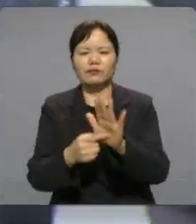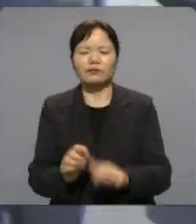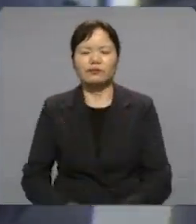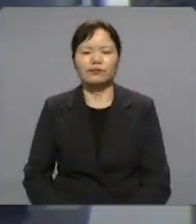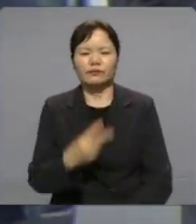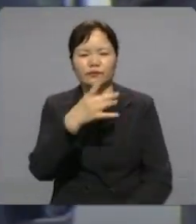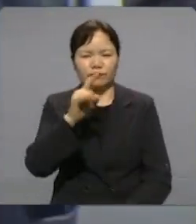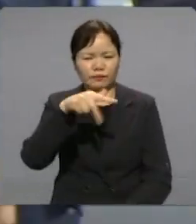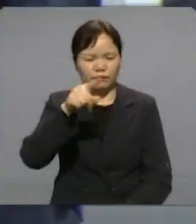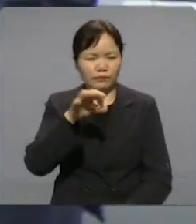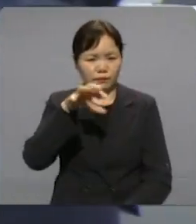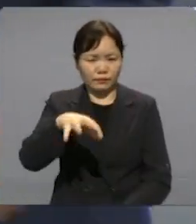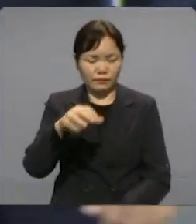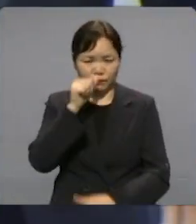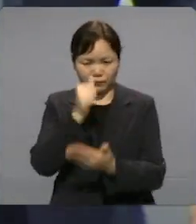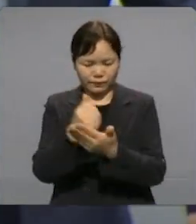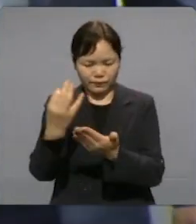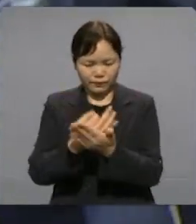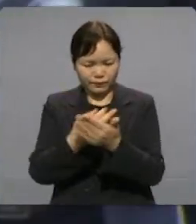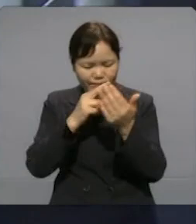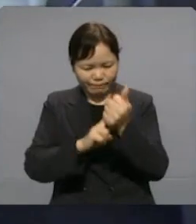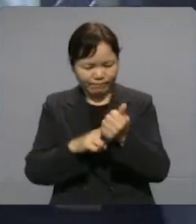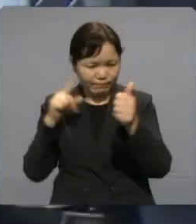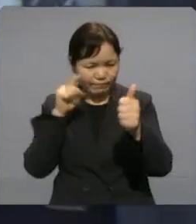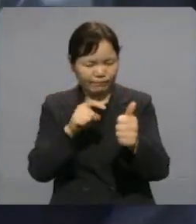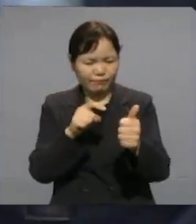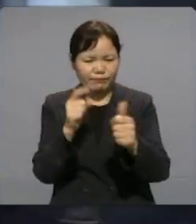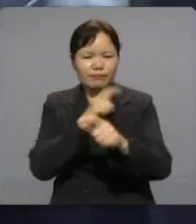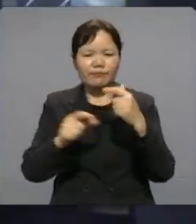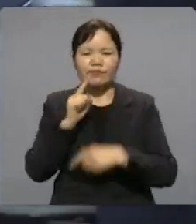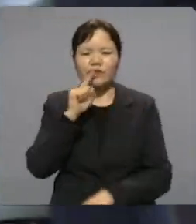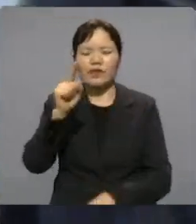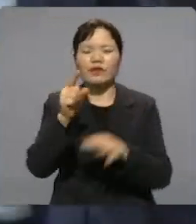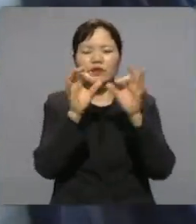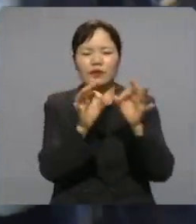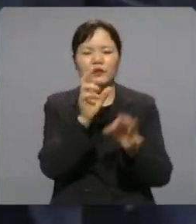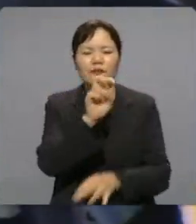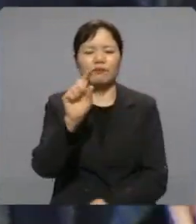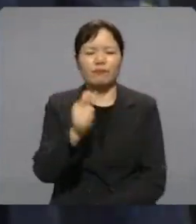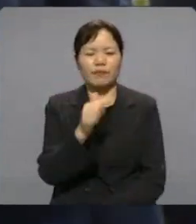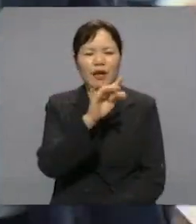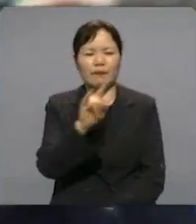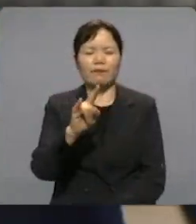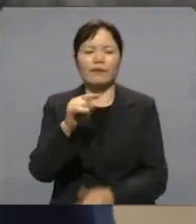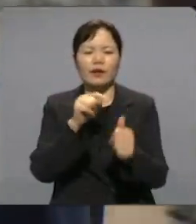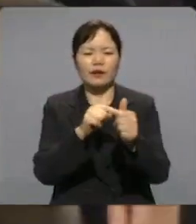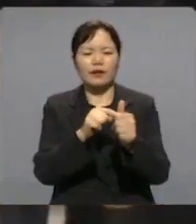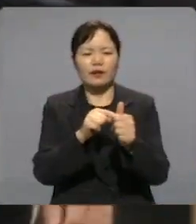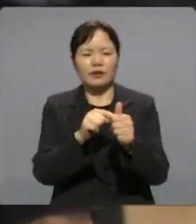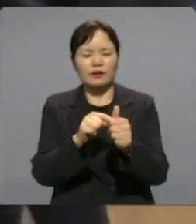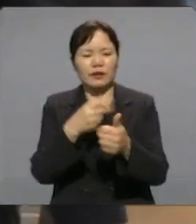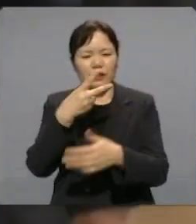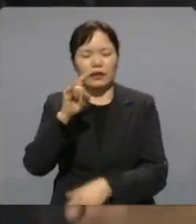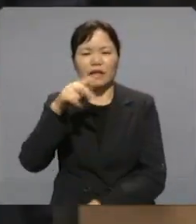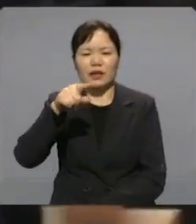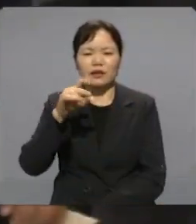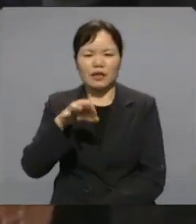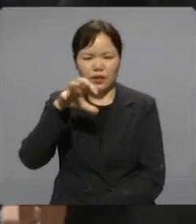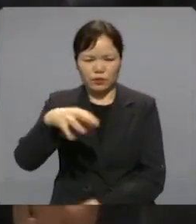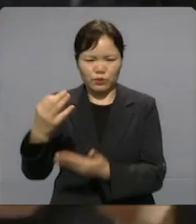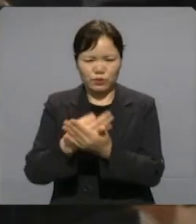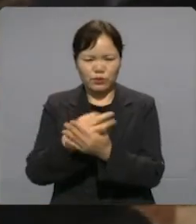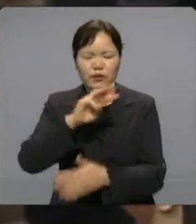대장동 범죄 수익 은닉 등 혐의로 추가 기소된 화천대유 대주주 김만배 씨. 김 씨는 대장동 수익